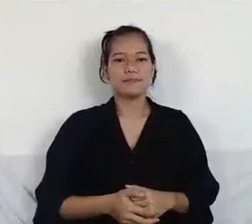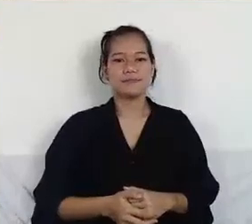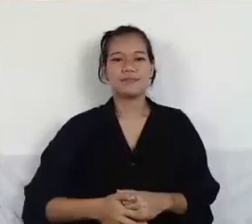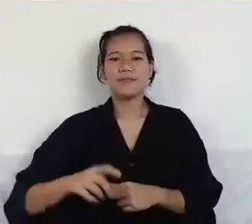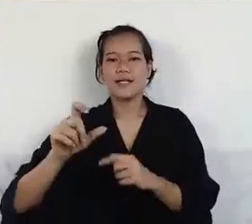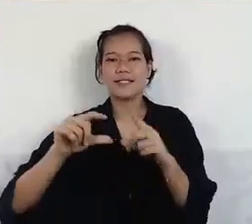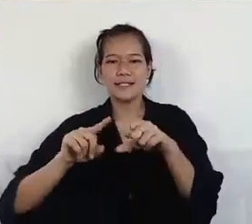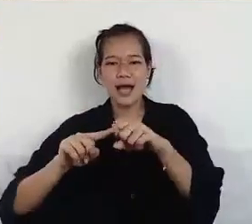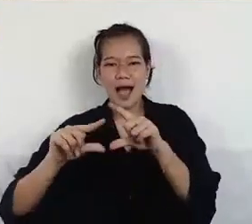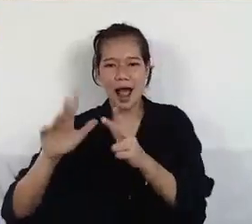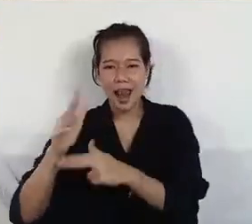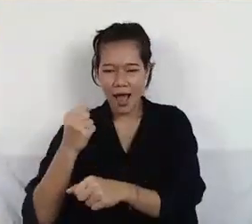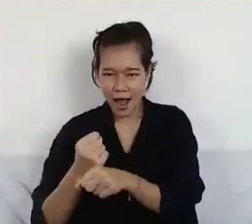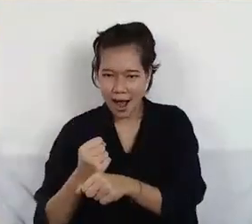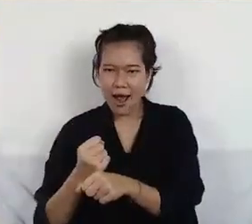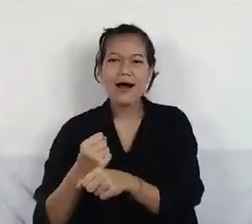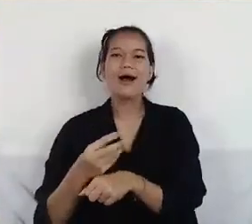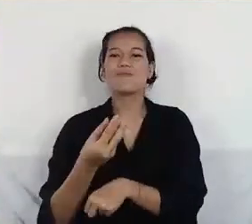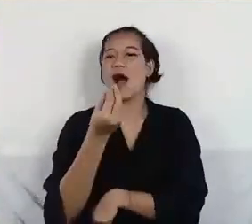Cakalang.